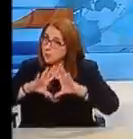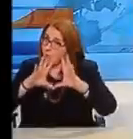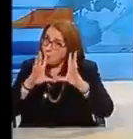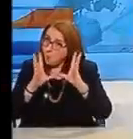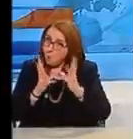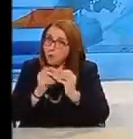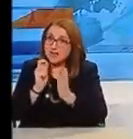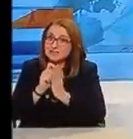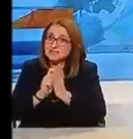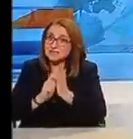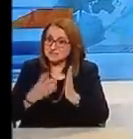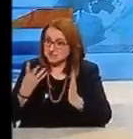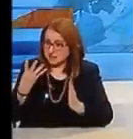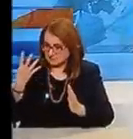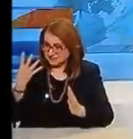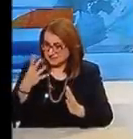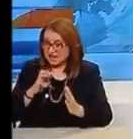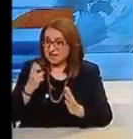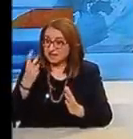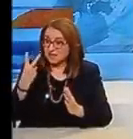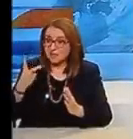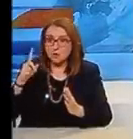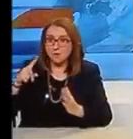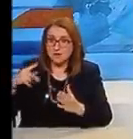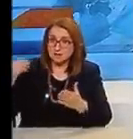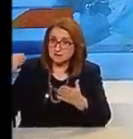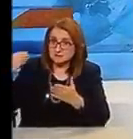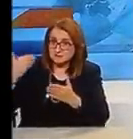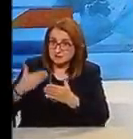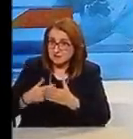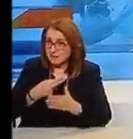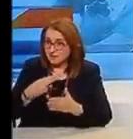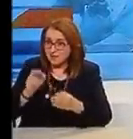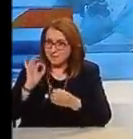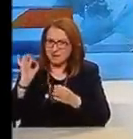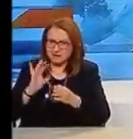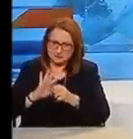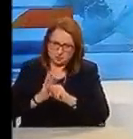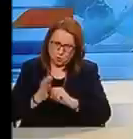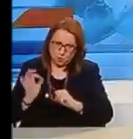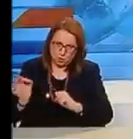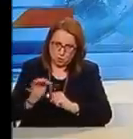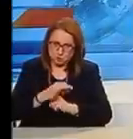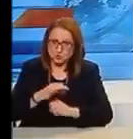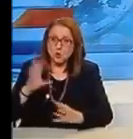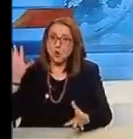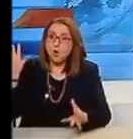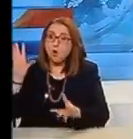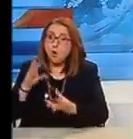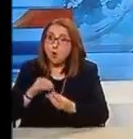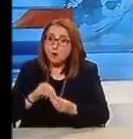αυτών των 42 ημερών που αφορούν στην εξάπλωση του ιού. Συνολικά είχαμε